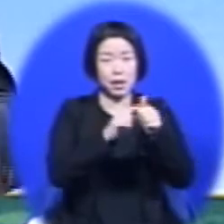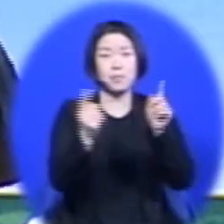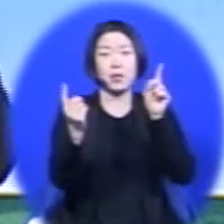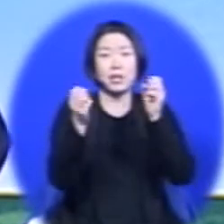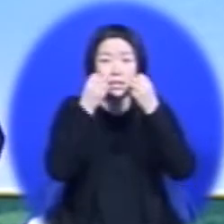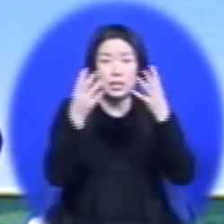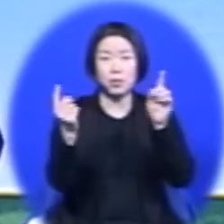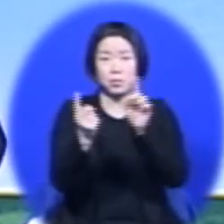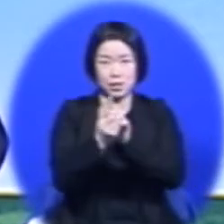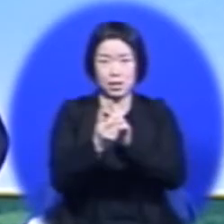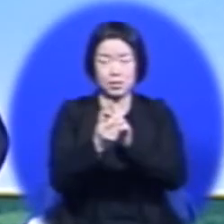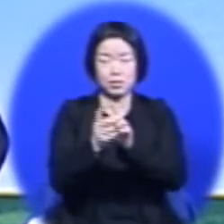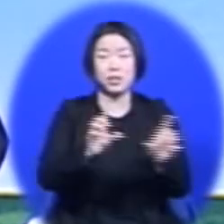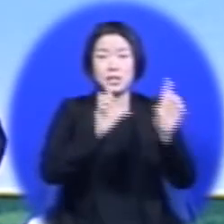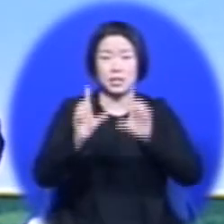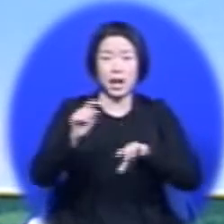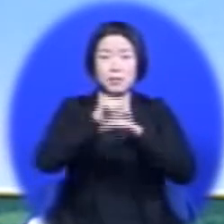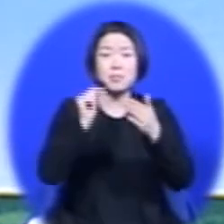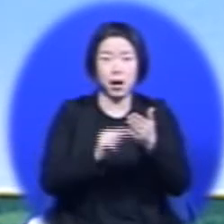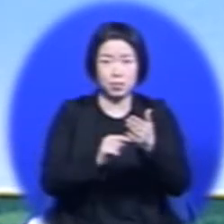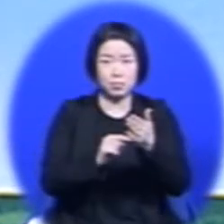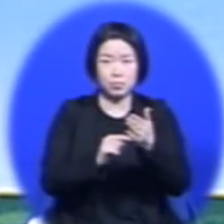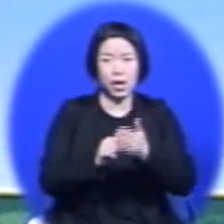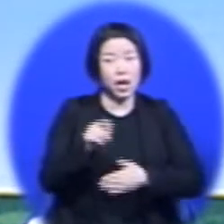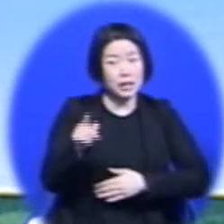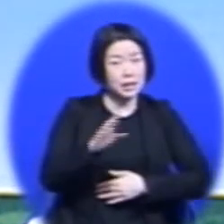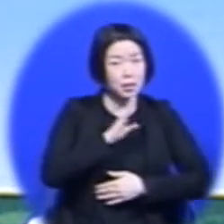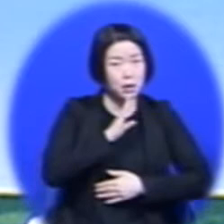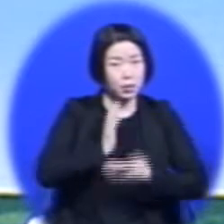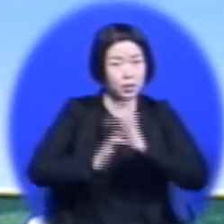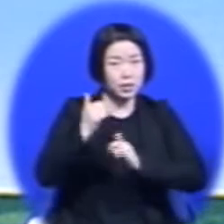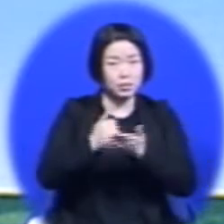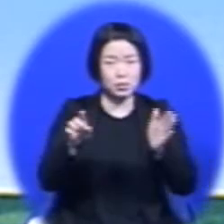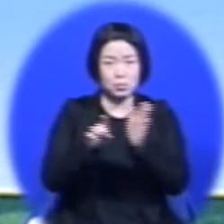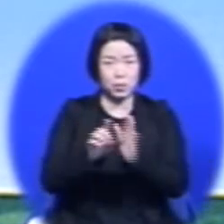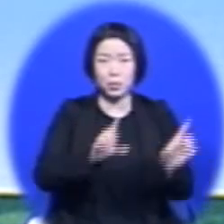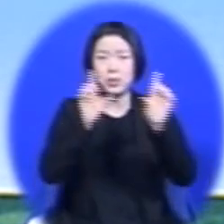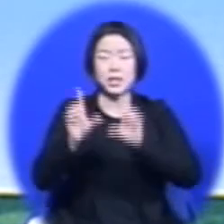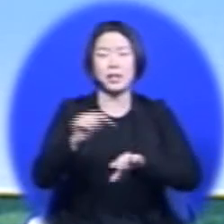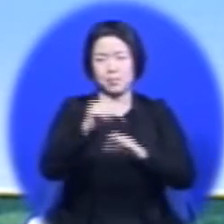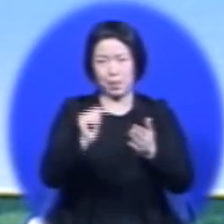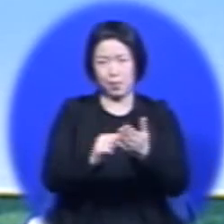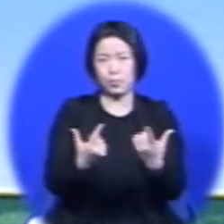사는 심정, 그것이 바로 예수님을 믿고 사는 마음이라는 겁니다.